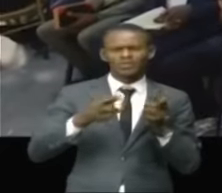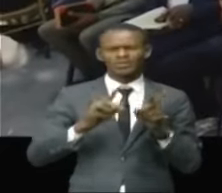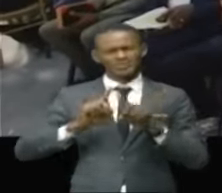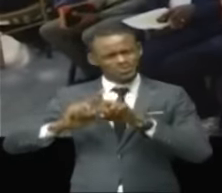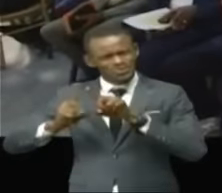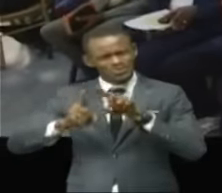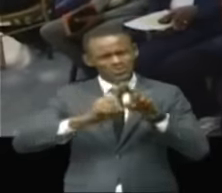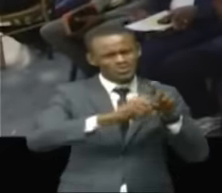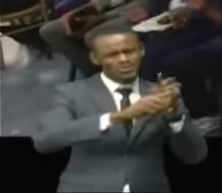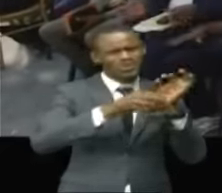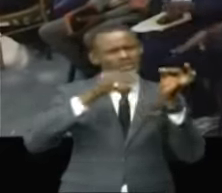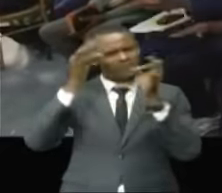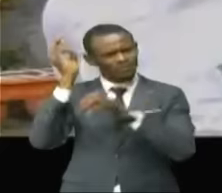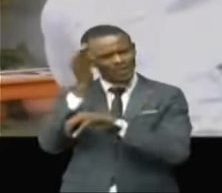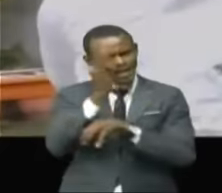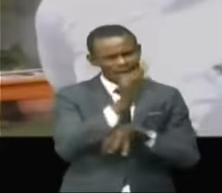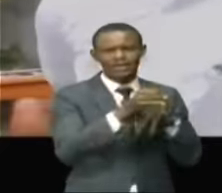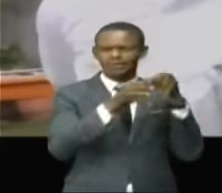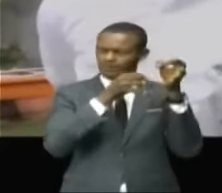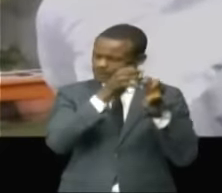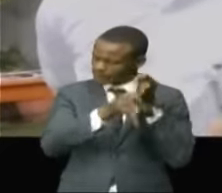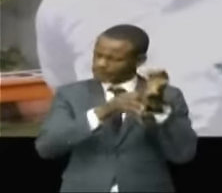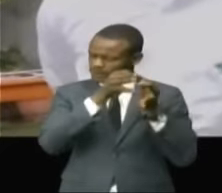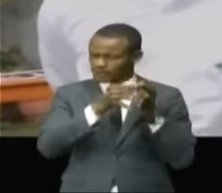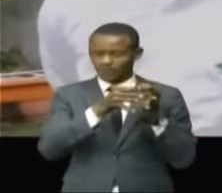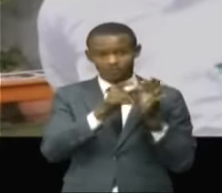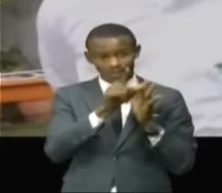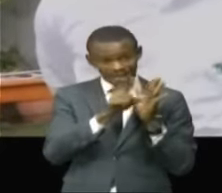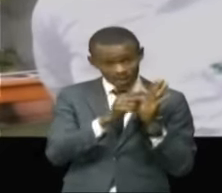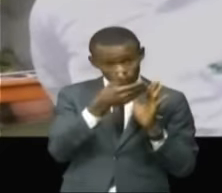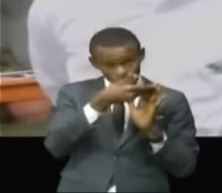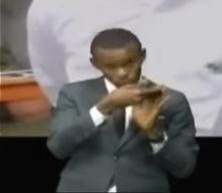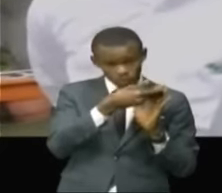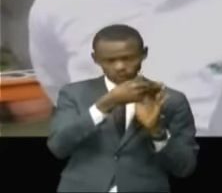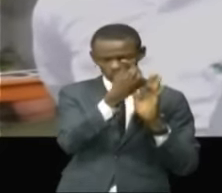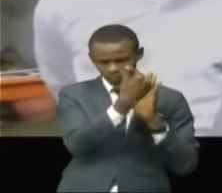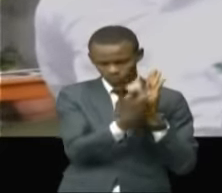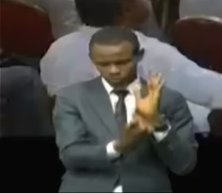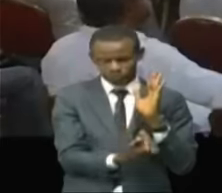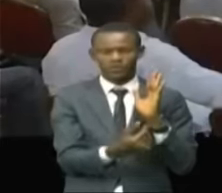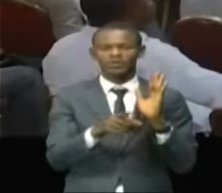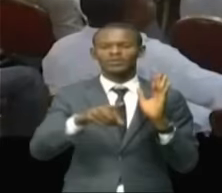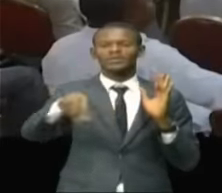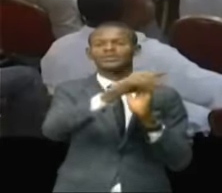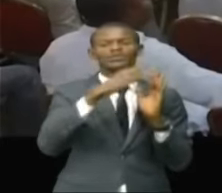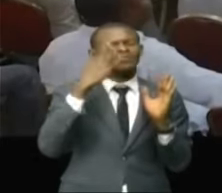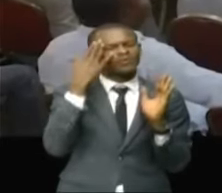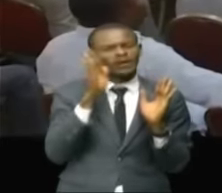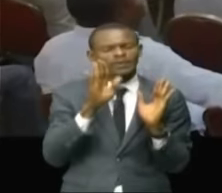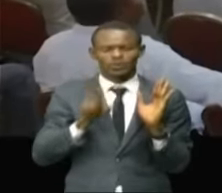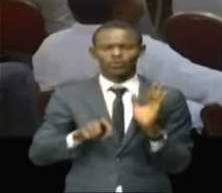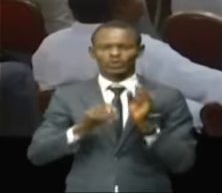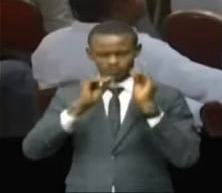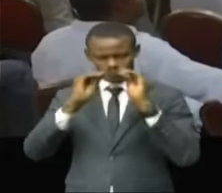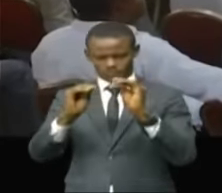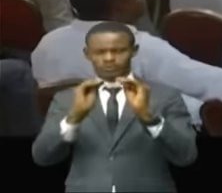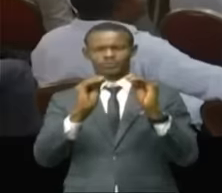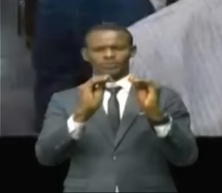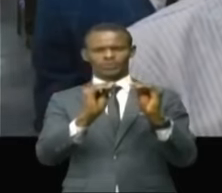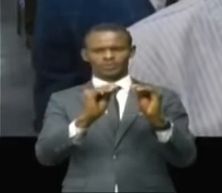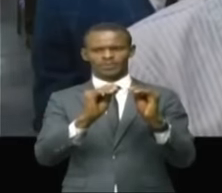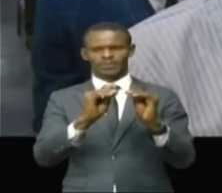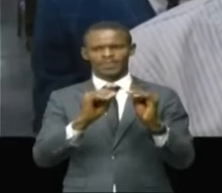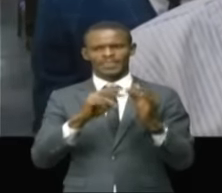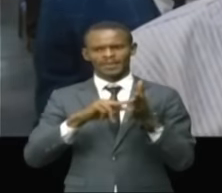les enfants nés des grandes villes puissent arriver à reconnaître nos coutumes. La thématique intitulée « La chefferie des